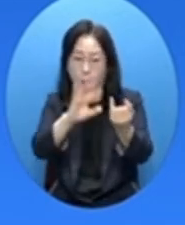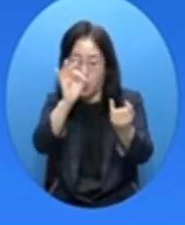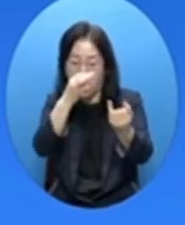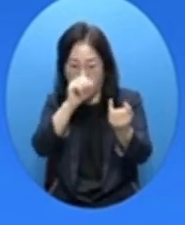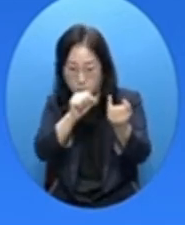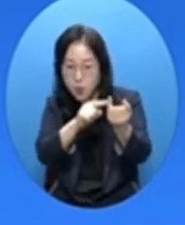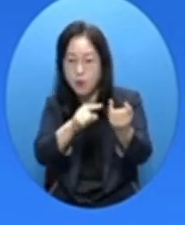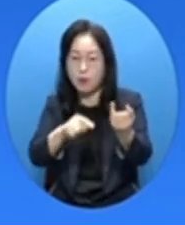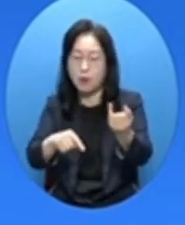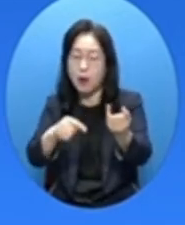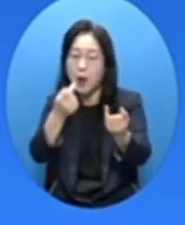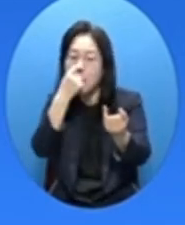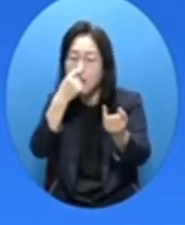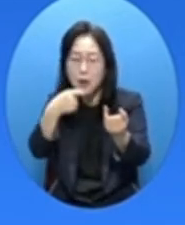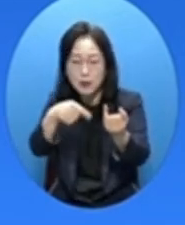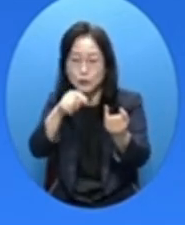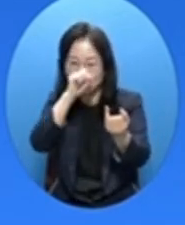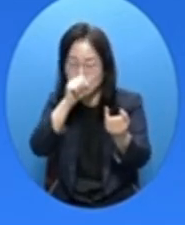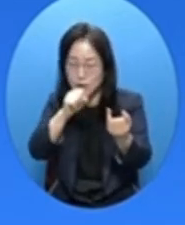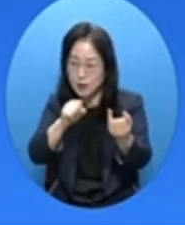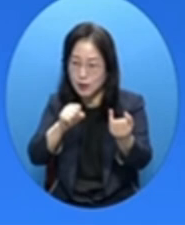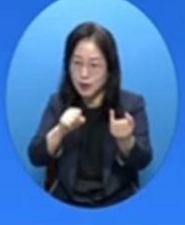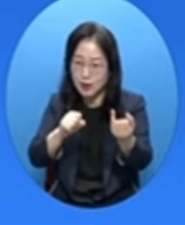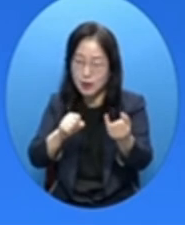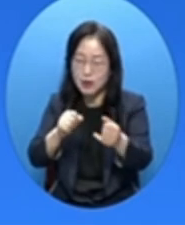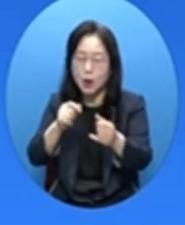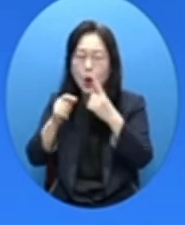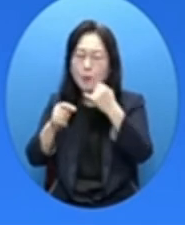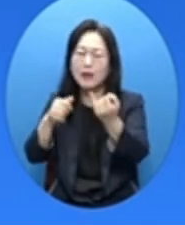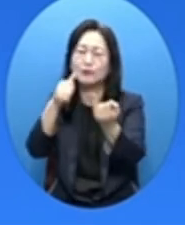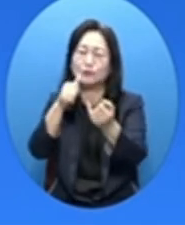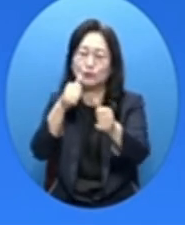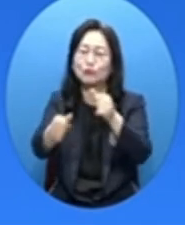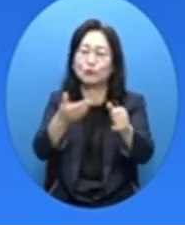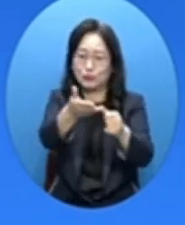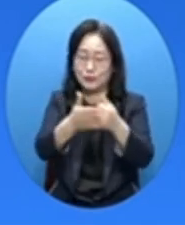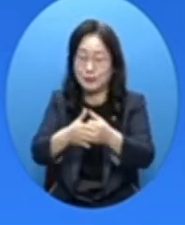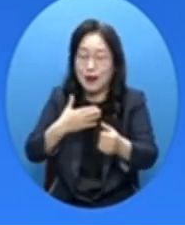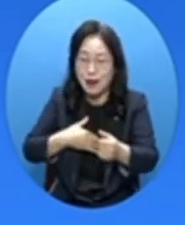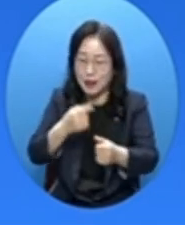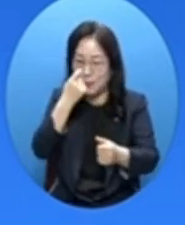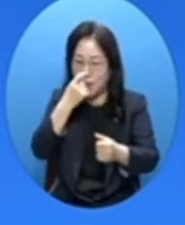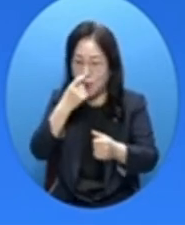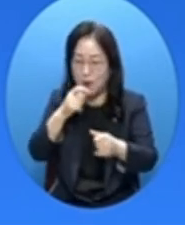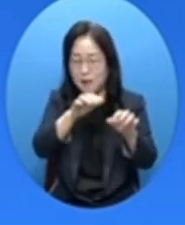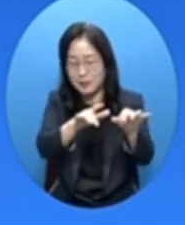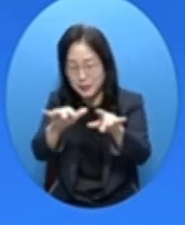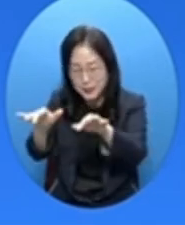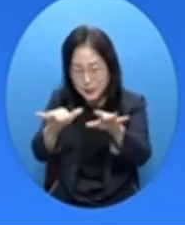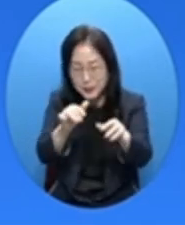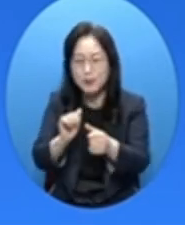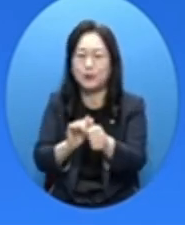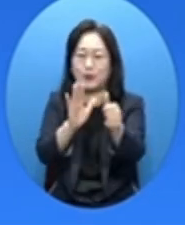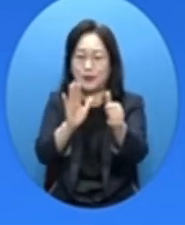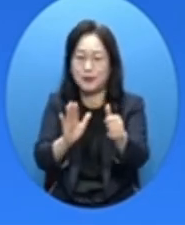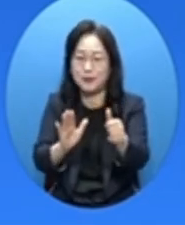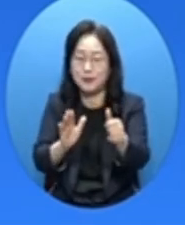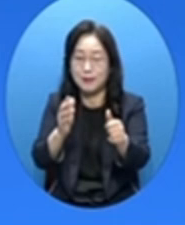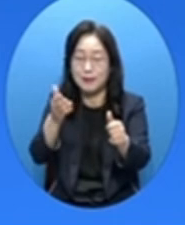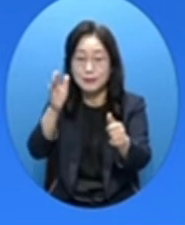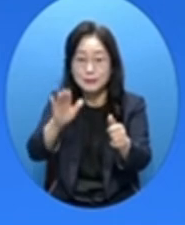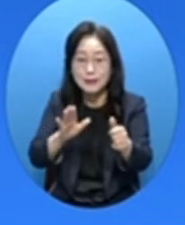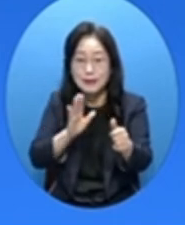좀 시켜 보라고 그랬습니다 그래서 피아노 학원을 보냈는데 우리나라의 세계를